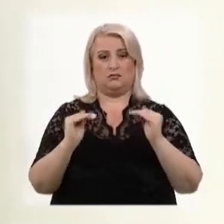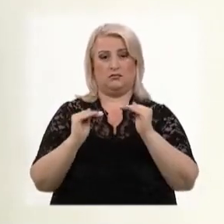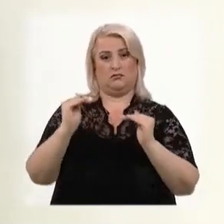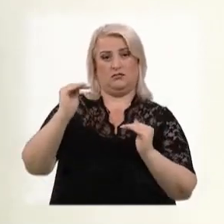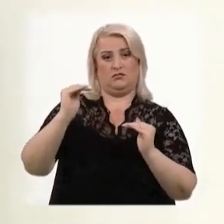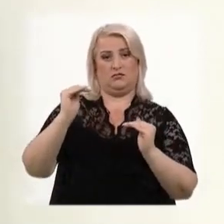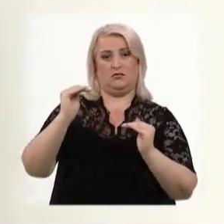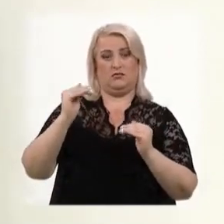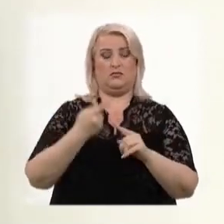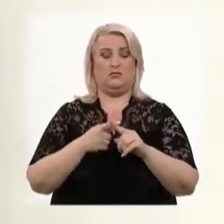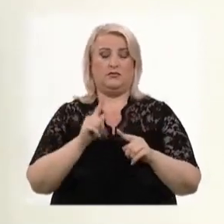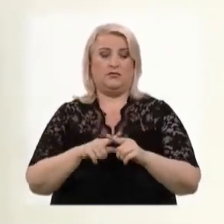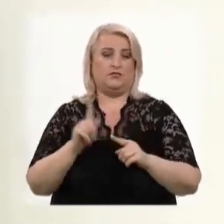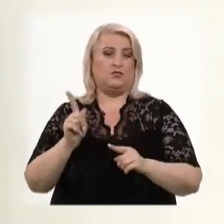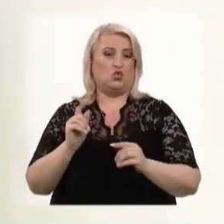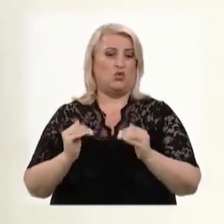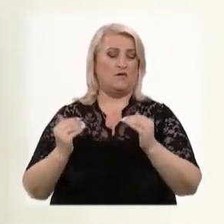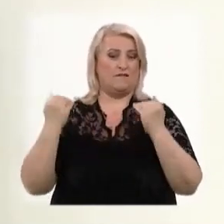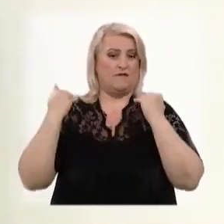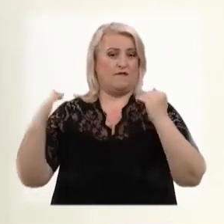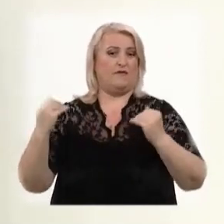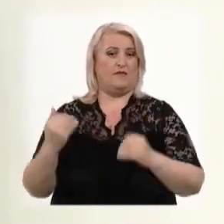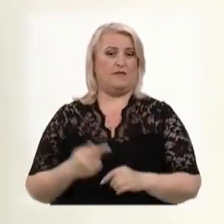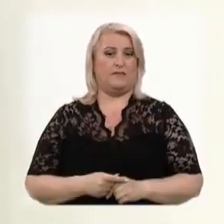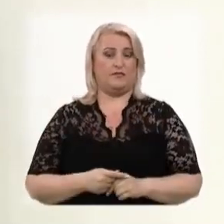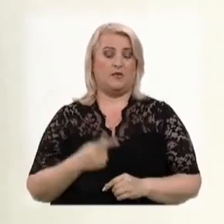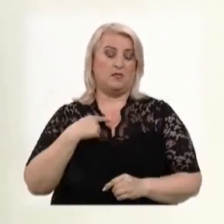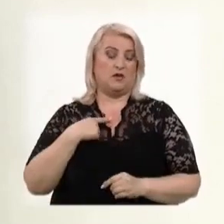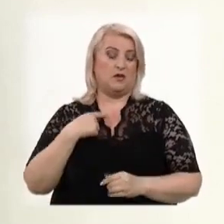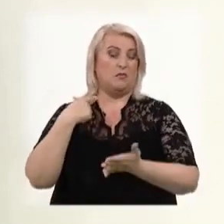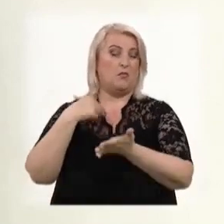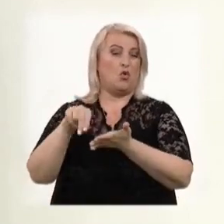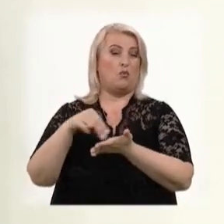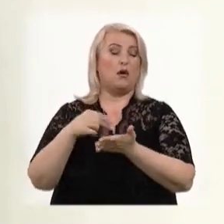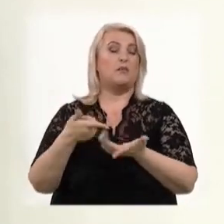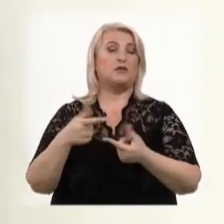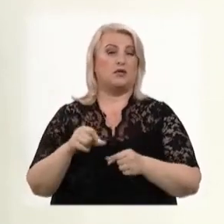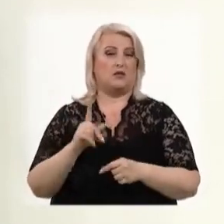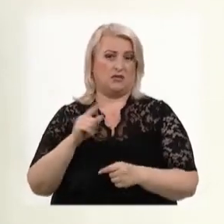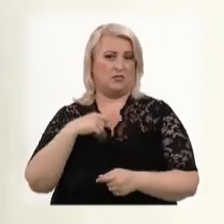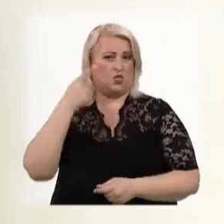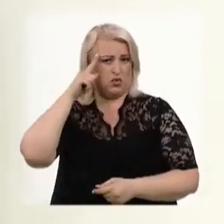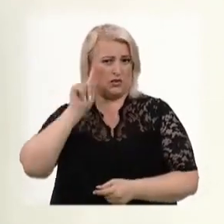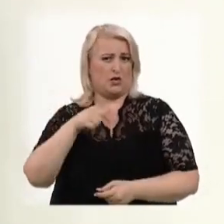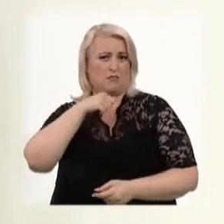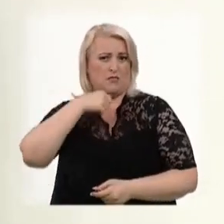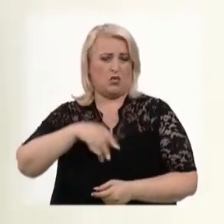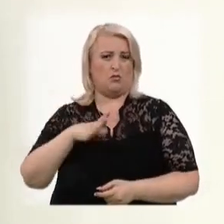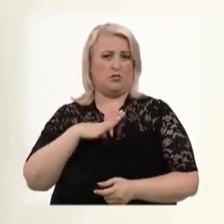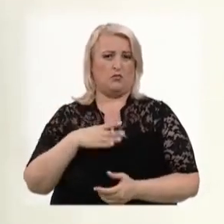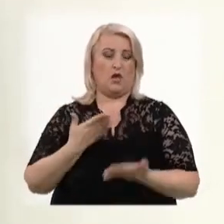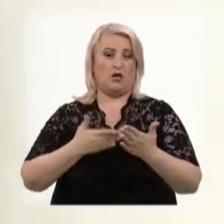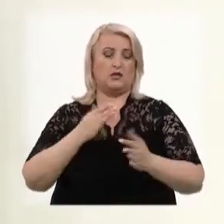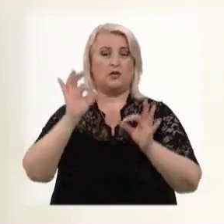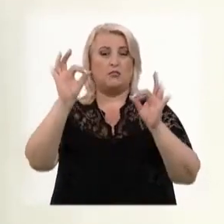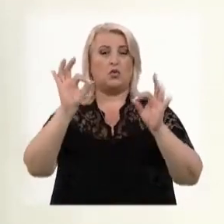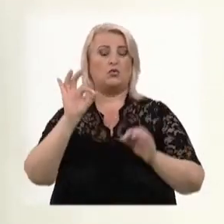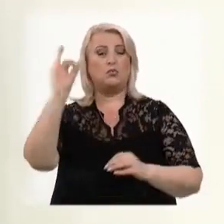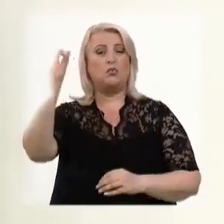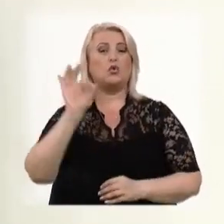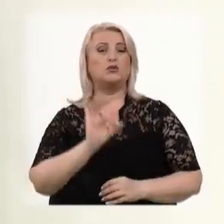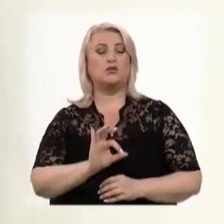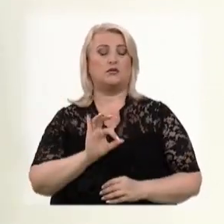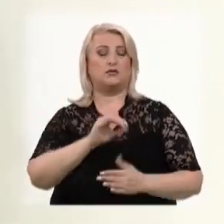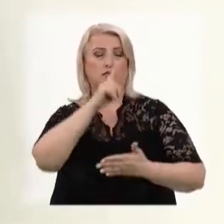noi să operăm unul de să ne cumpărăm la cei care cunoaștem și dacă tu ești în industria în care gradul de credibilitate este unul din factorii